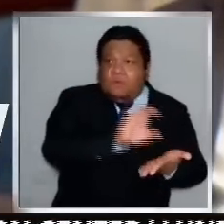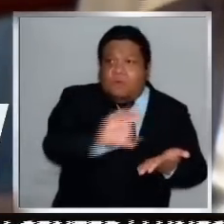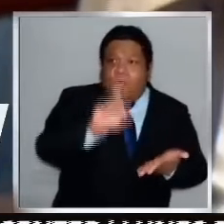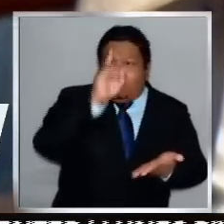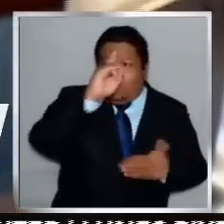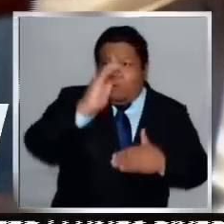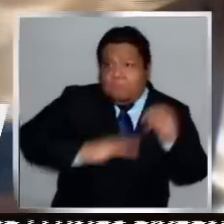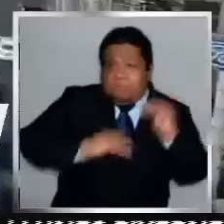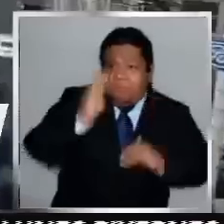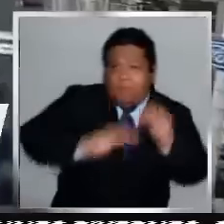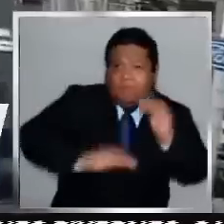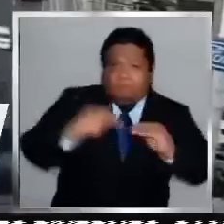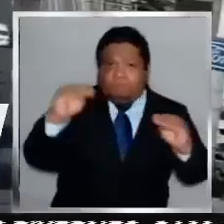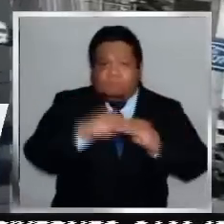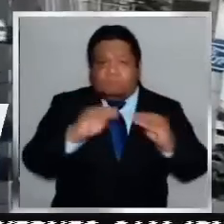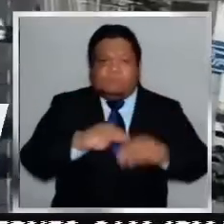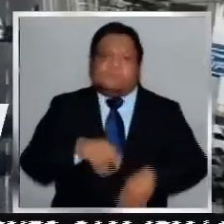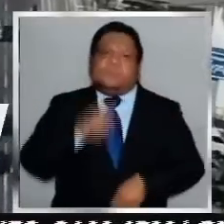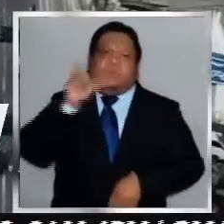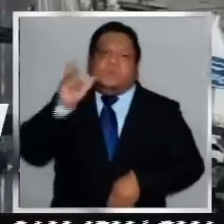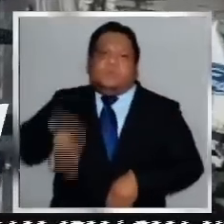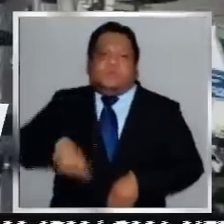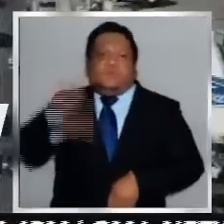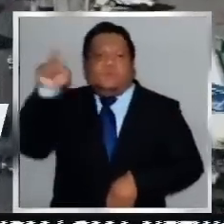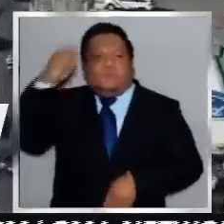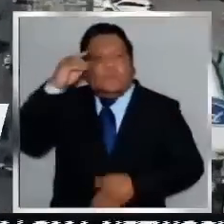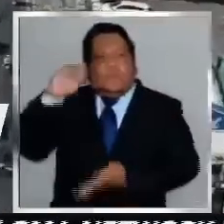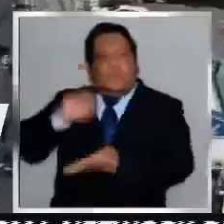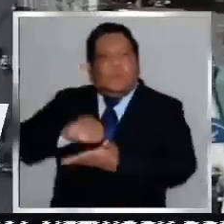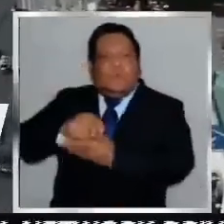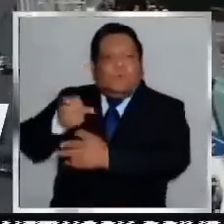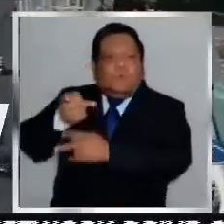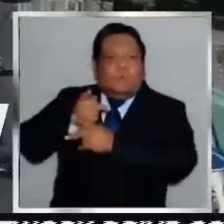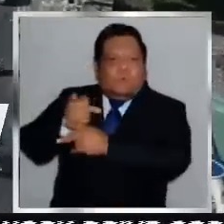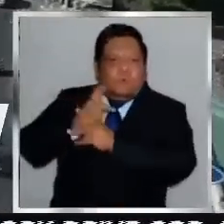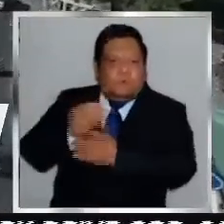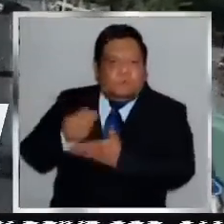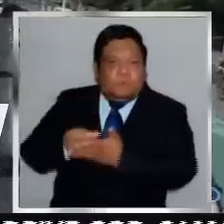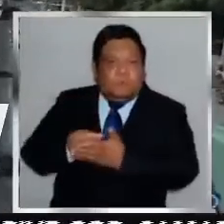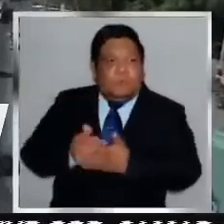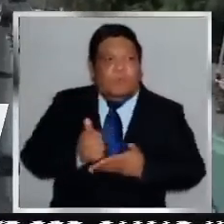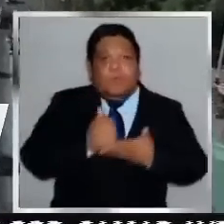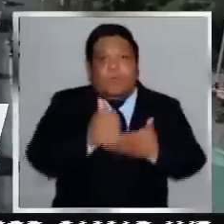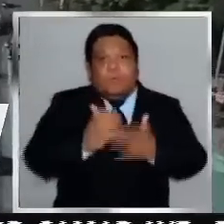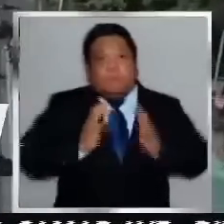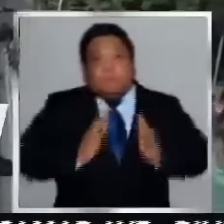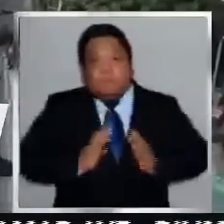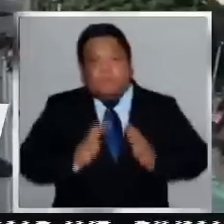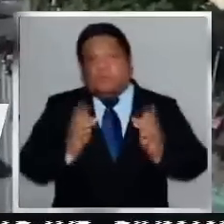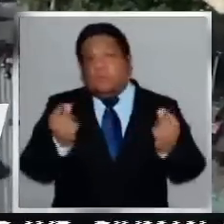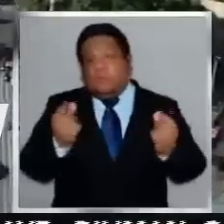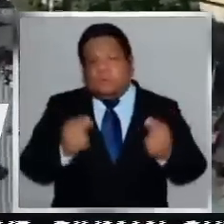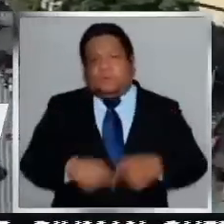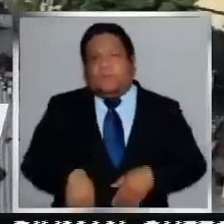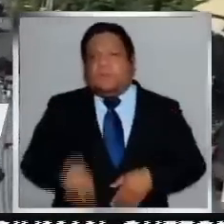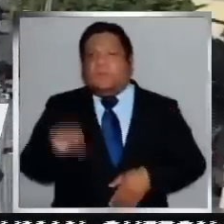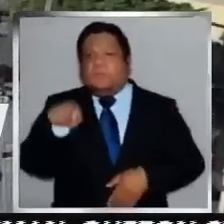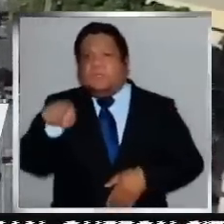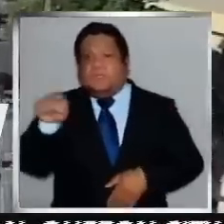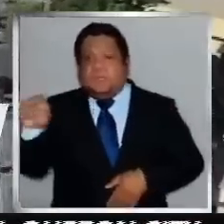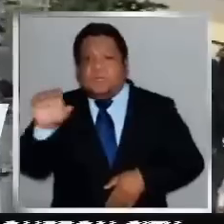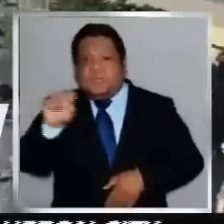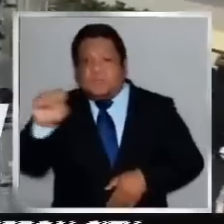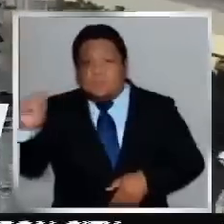ang pag-utang ng gobyerno. Para raw pawiin ang pangamba ng iba, bawal nang mag-invest sa MIF ang mga state pension at insurance